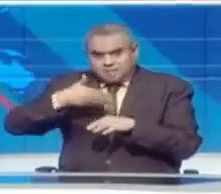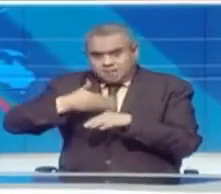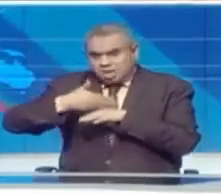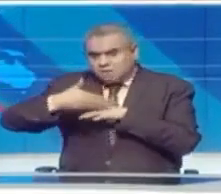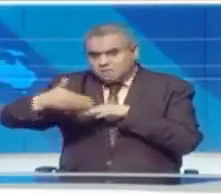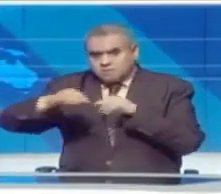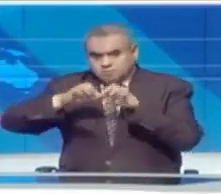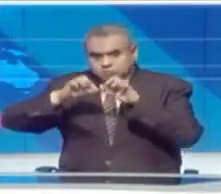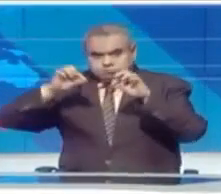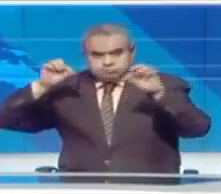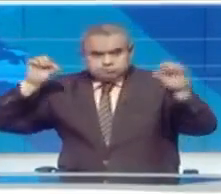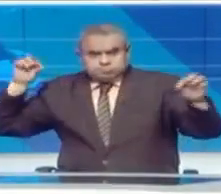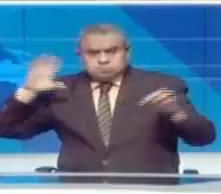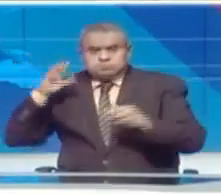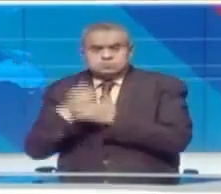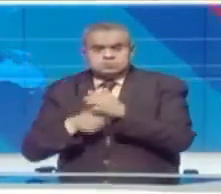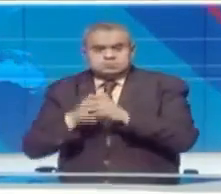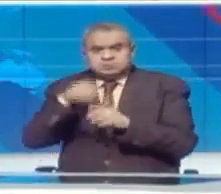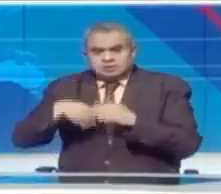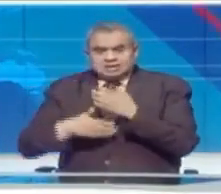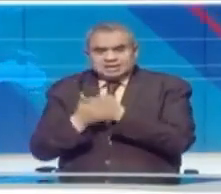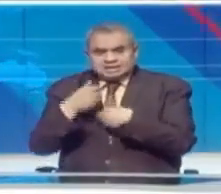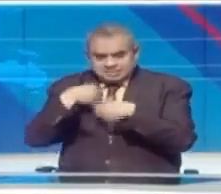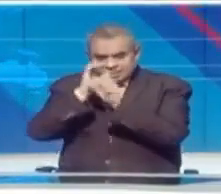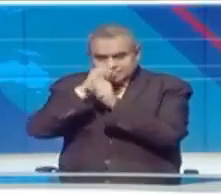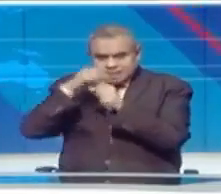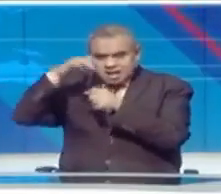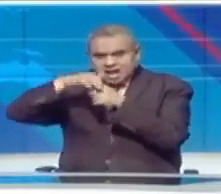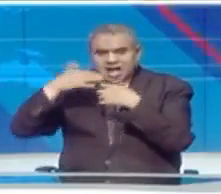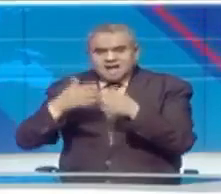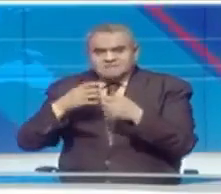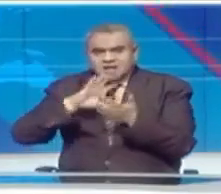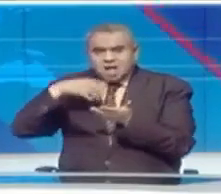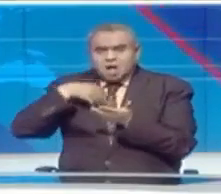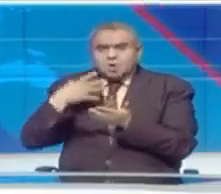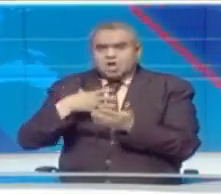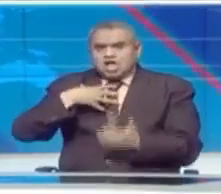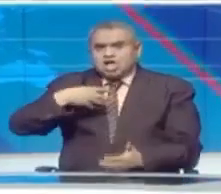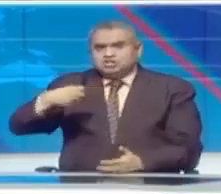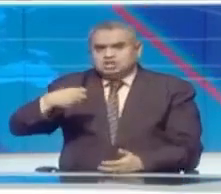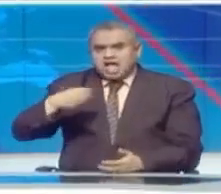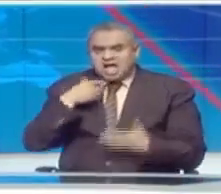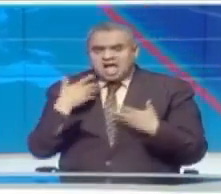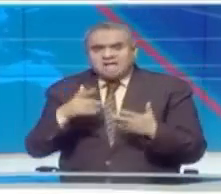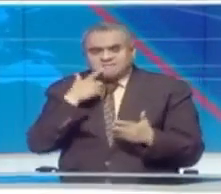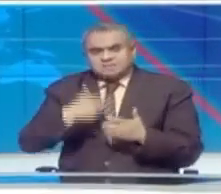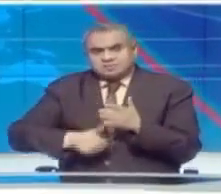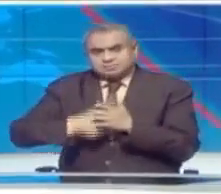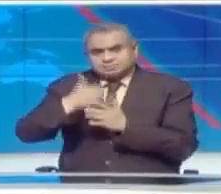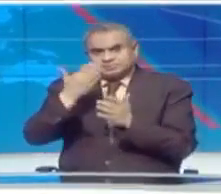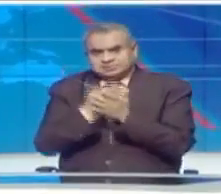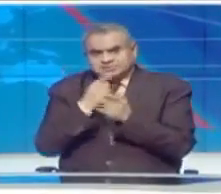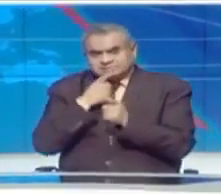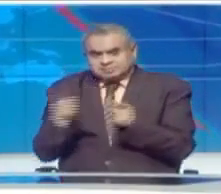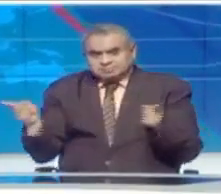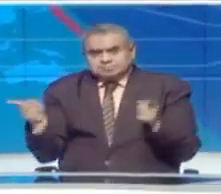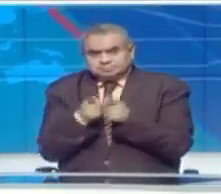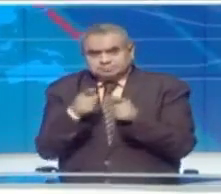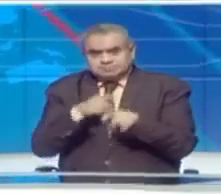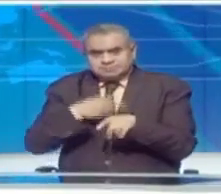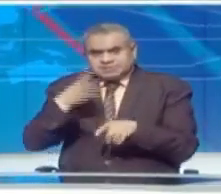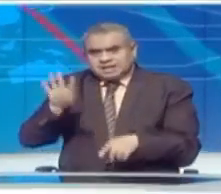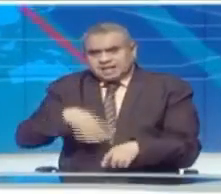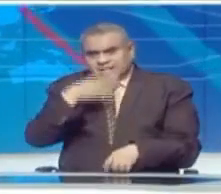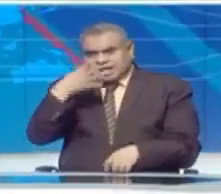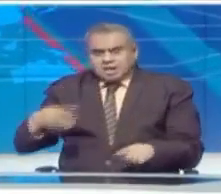بس انها استخدام المناظير باستخدام اجهزة الاشعة المتقدمة، بحيث ان احنا نقلل الزمن بتاع